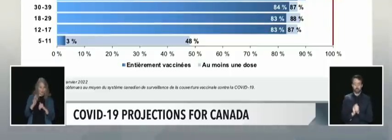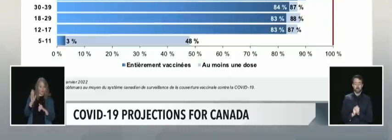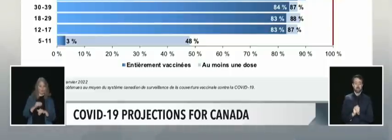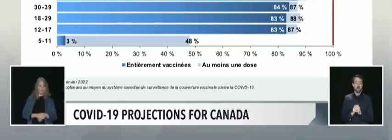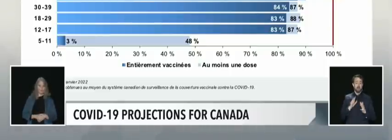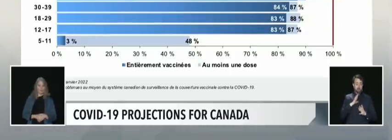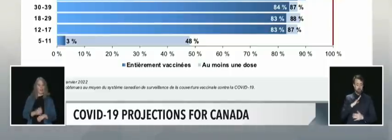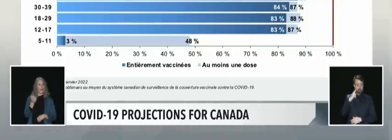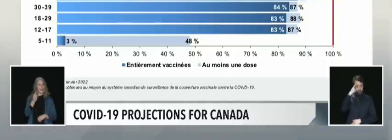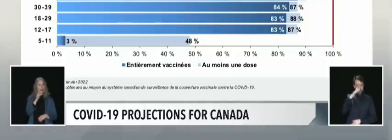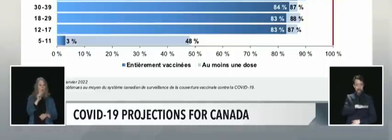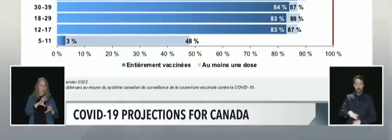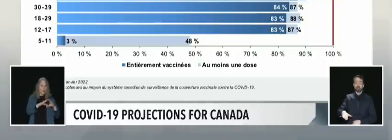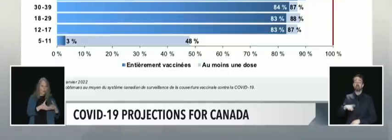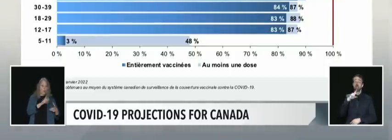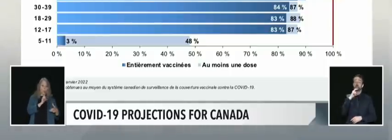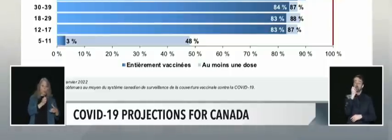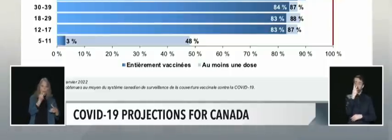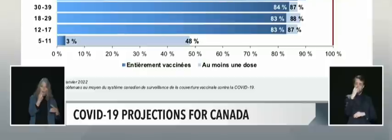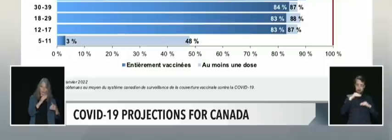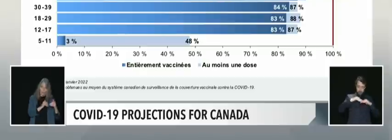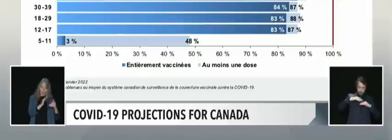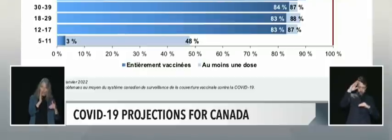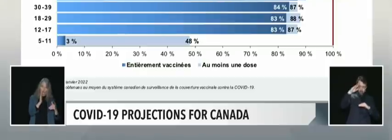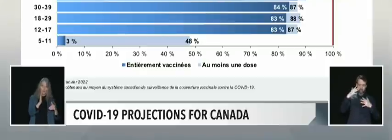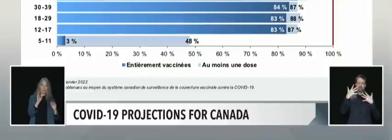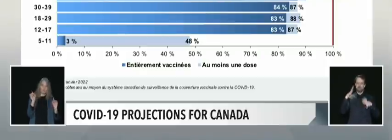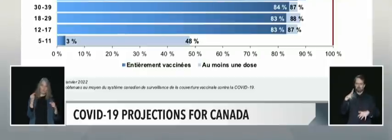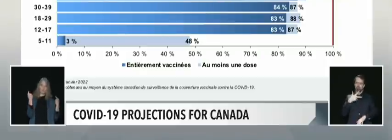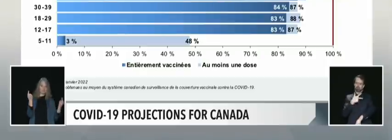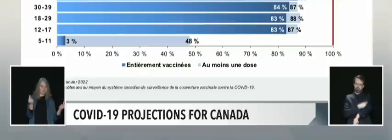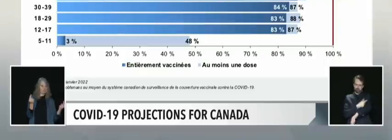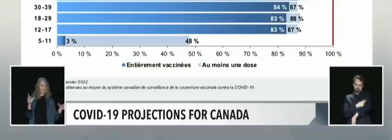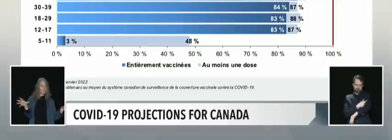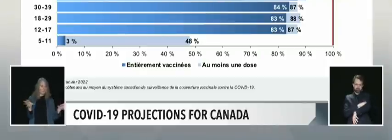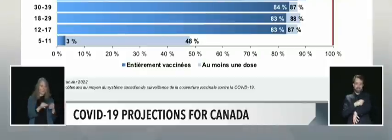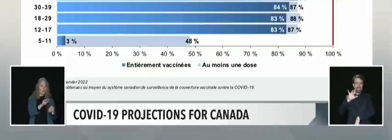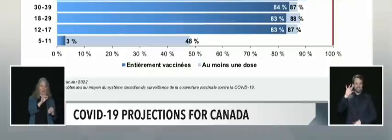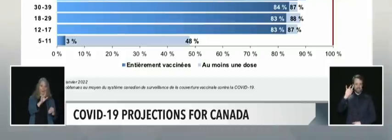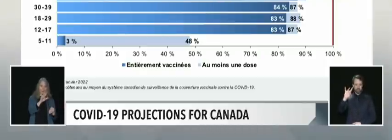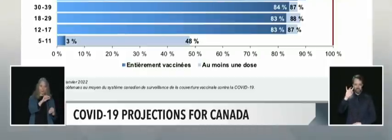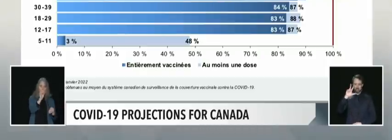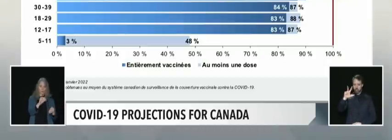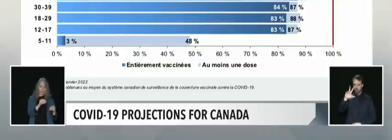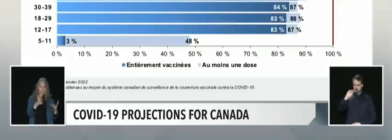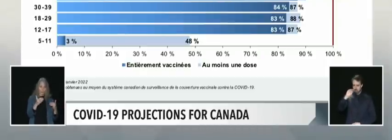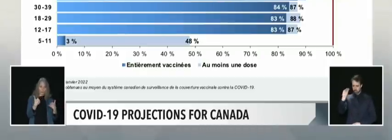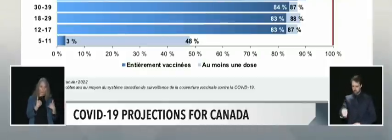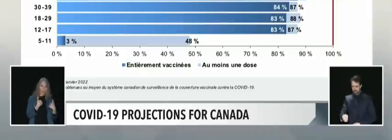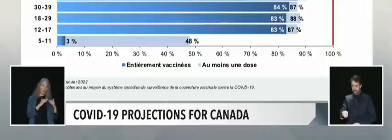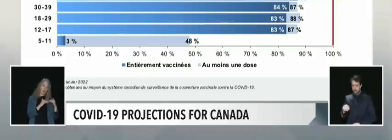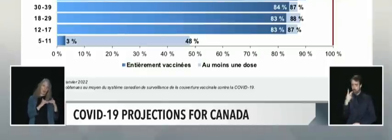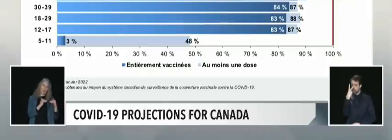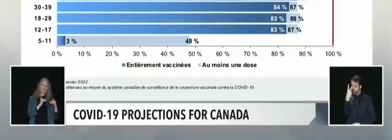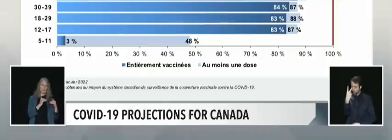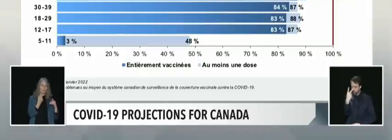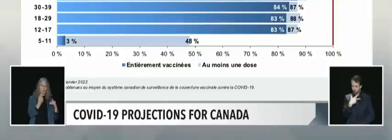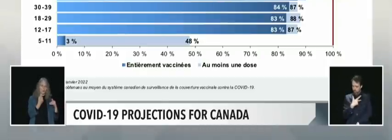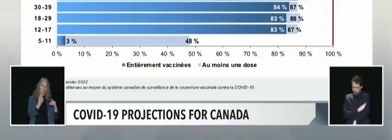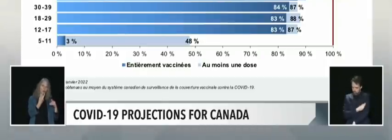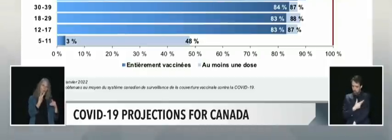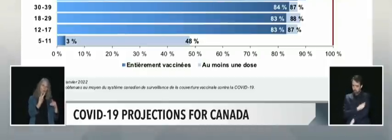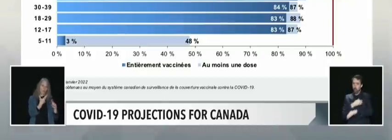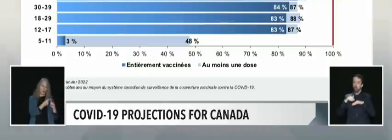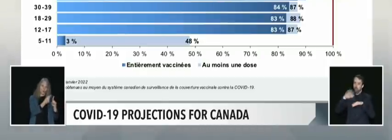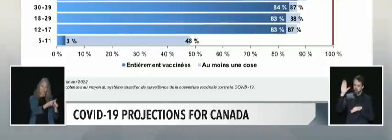âgés de 12 ans ou plus ont eu une couverture vaccinale de plus de 83 % ayant reçu au moins deux doses